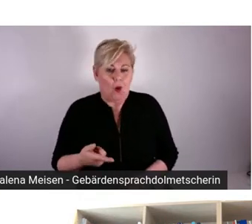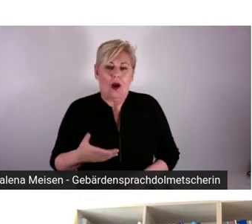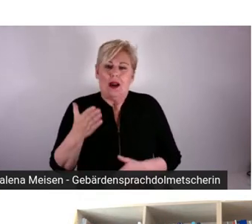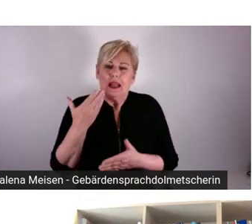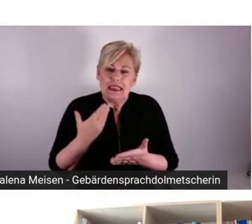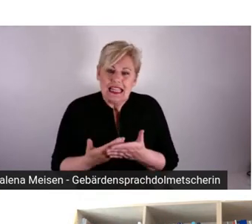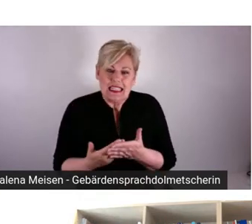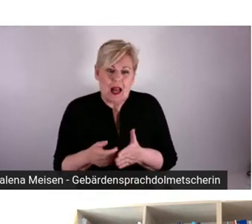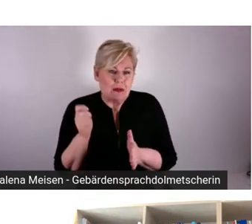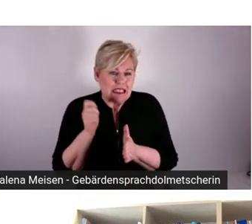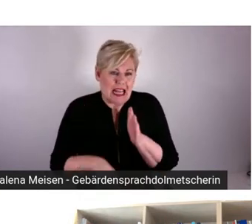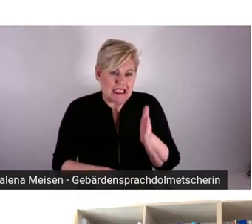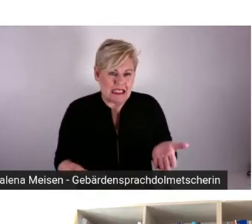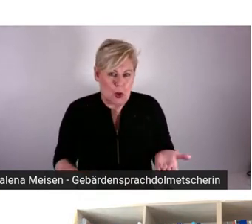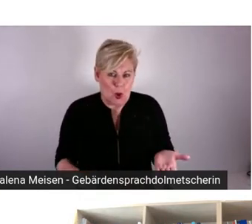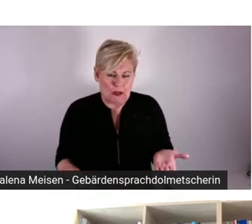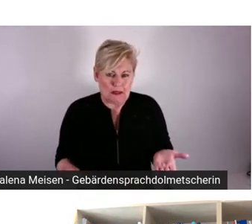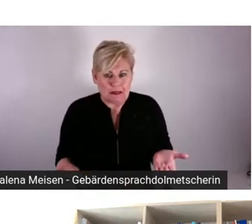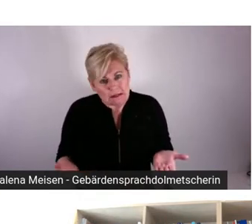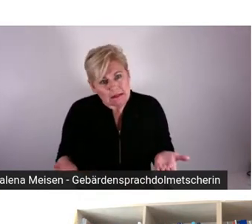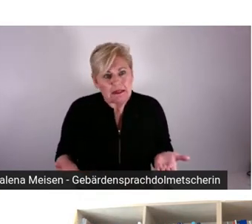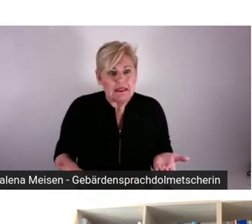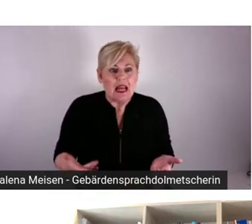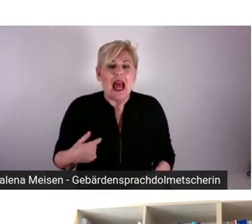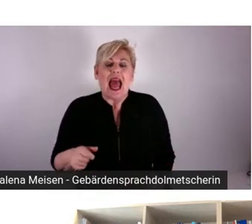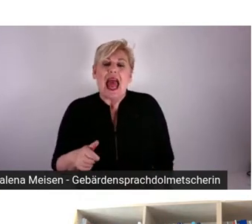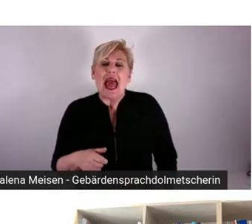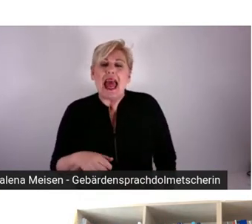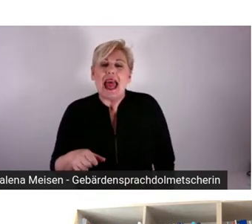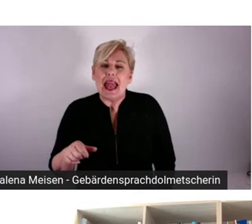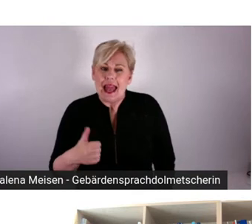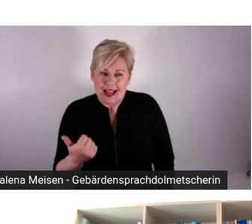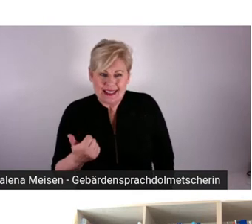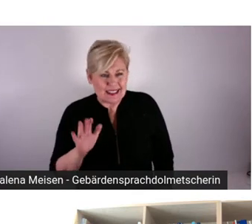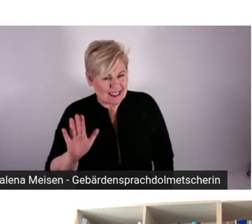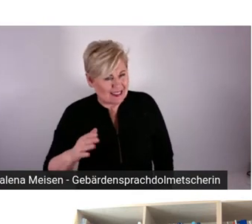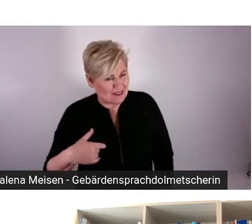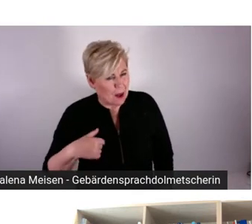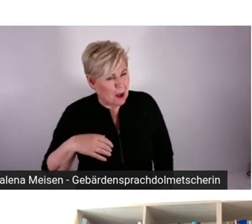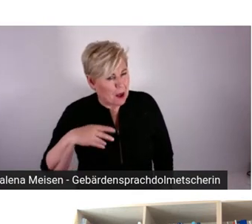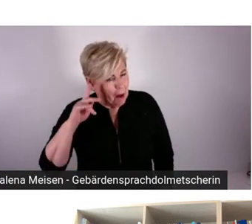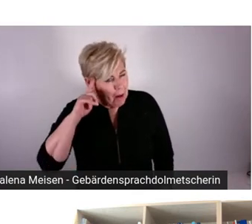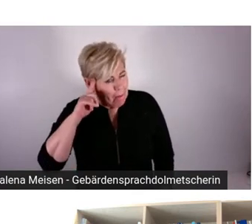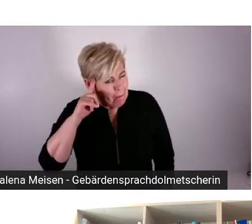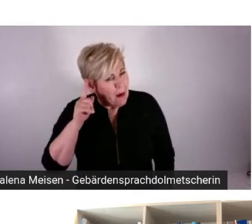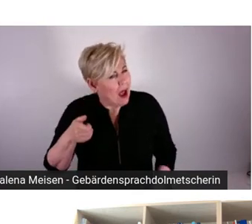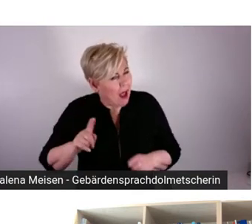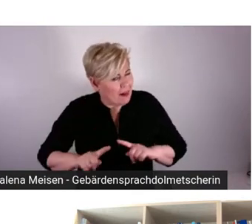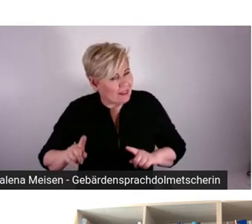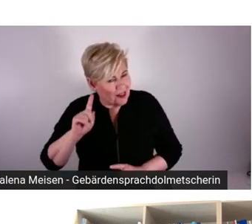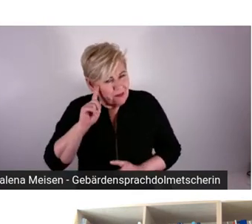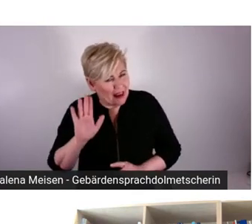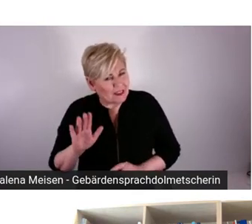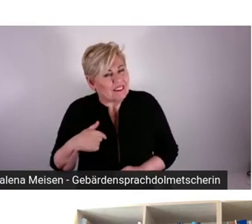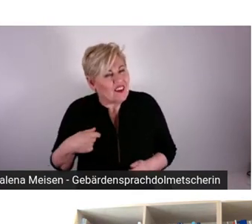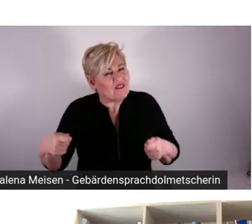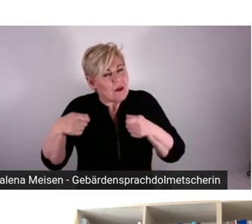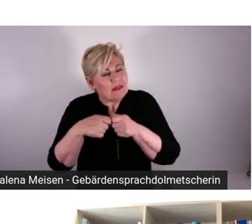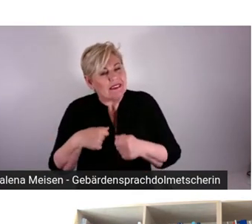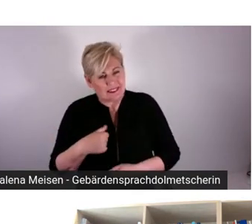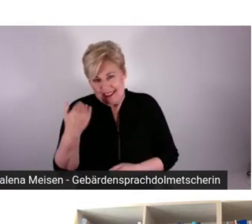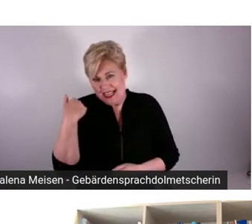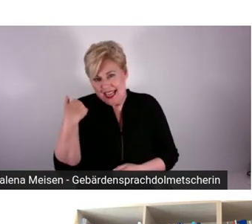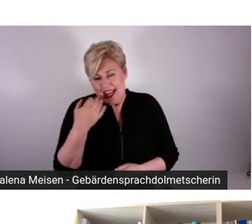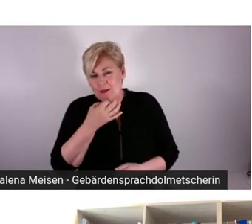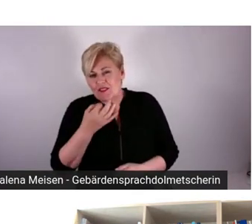Sanktionen. Ich glaube, da hat die Linke einen abweichenden Standpunkt und ich verbinde das nochmal mit der Frage, die eben in